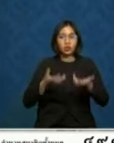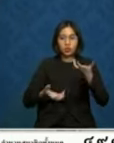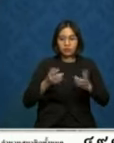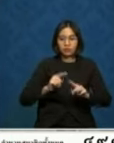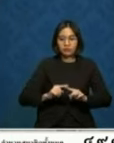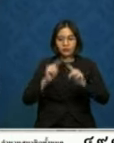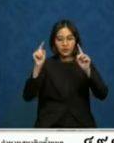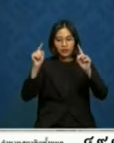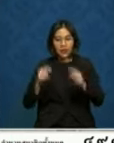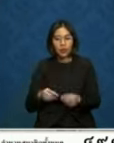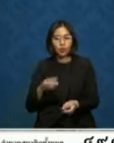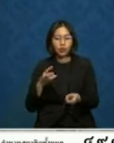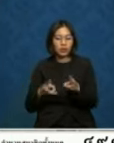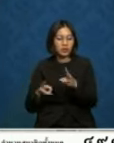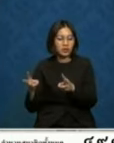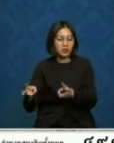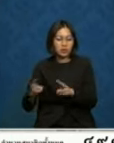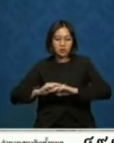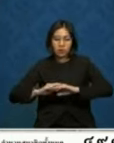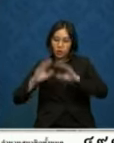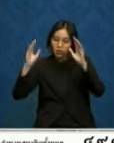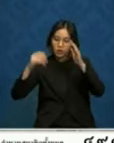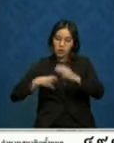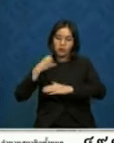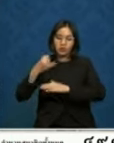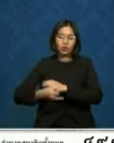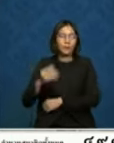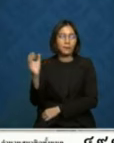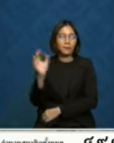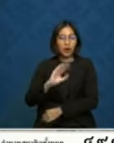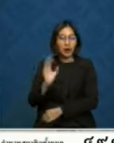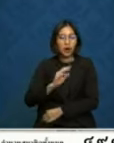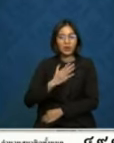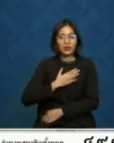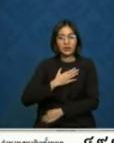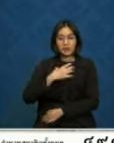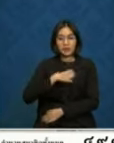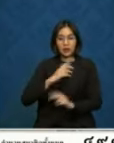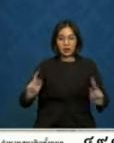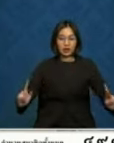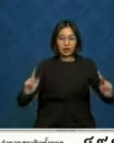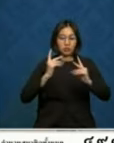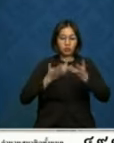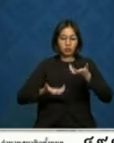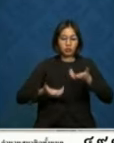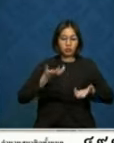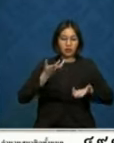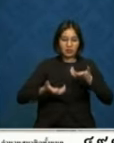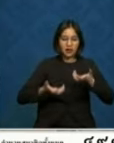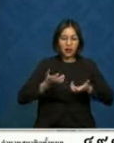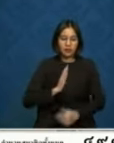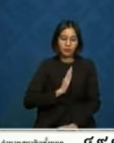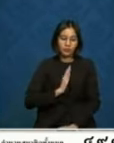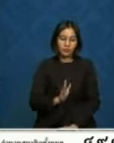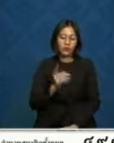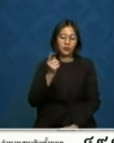แต่แบบใช้คำว่ายุติที่แปลว่าจบหรือเลิกค่ะท่านประธานดิฉันอยากให้กระทรวงยุติธรรมมีความยุติธรรมอย่างแท้จริงหวังว่